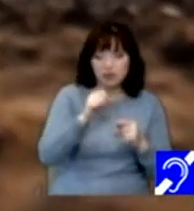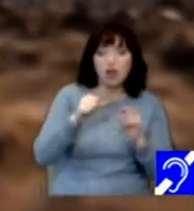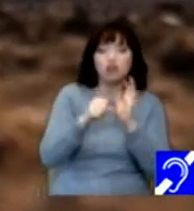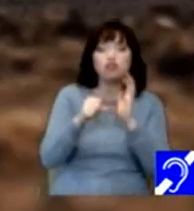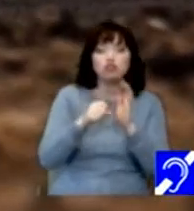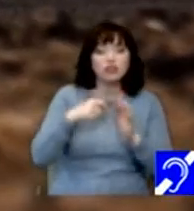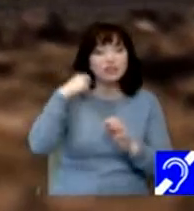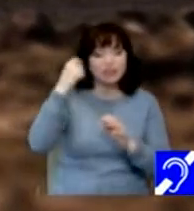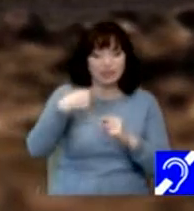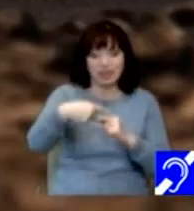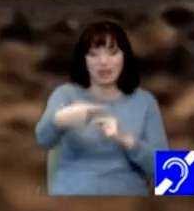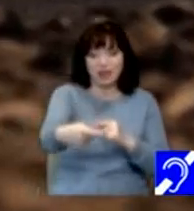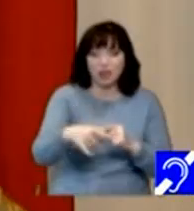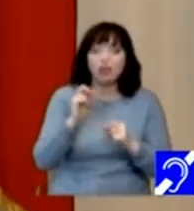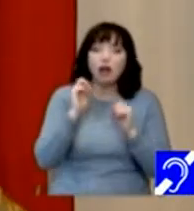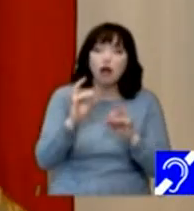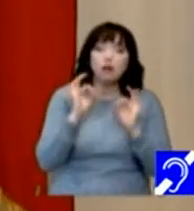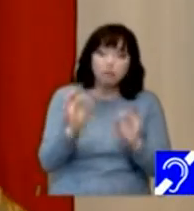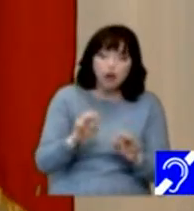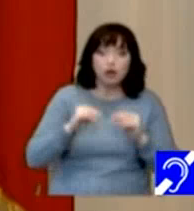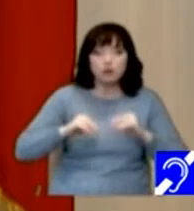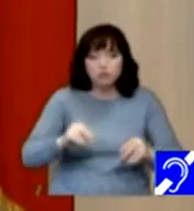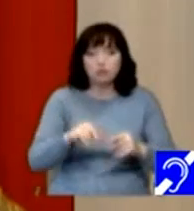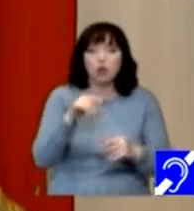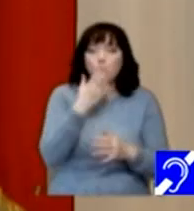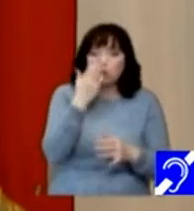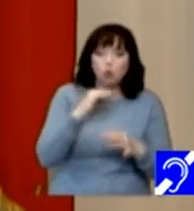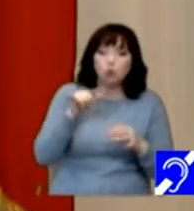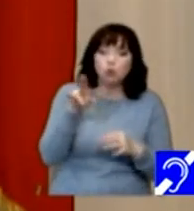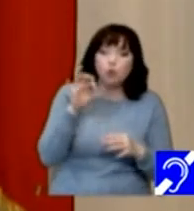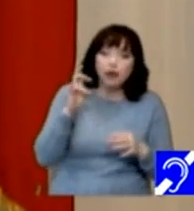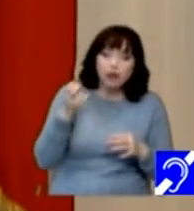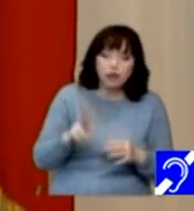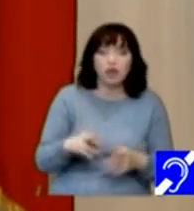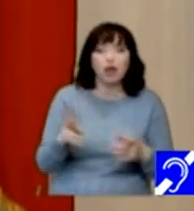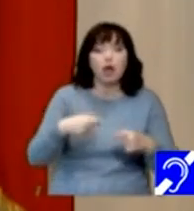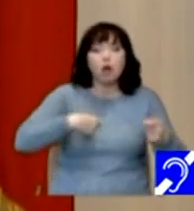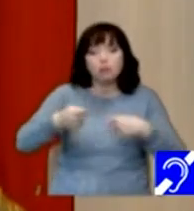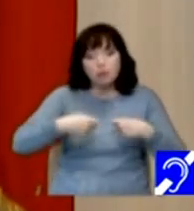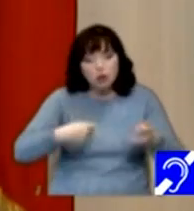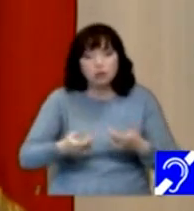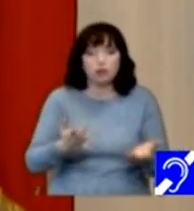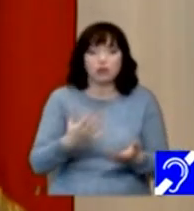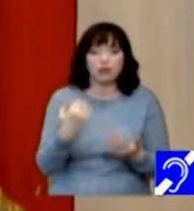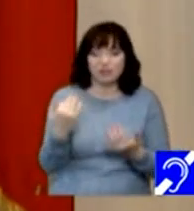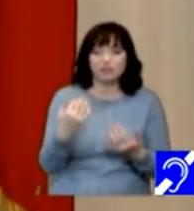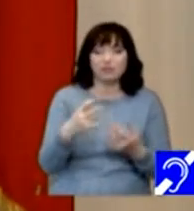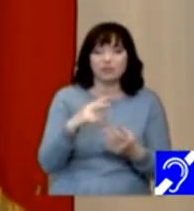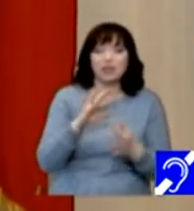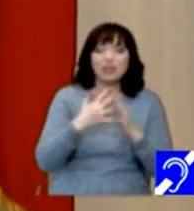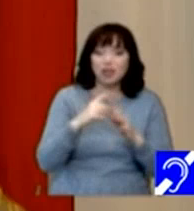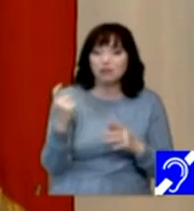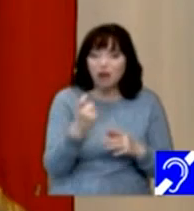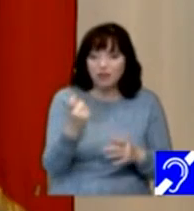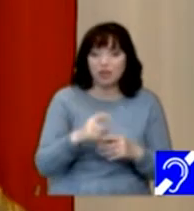6 ani. Ne interesează politicile îndeosebi pentru export, a produselor agroalimentare,